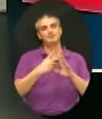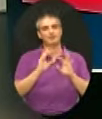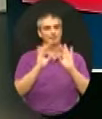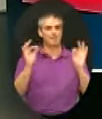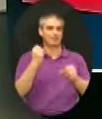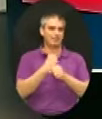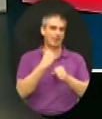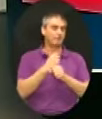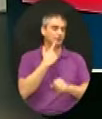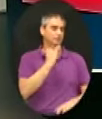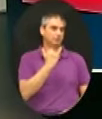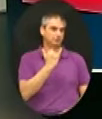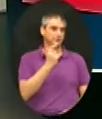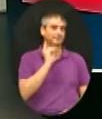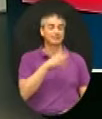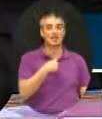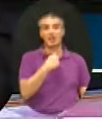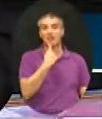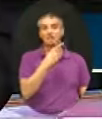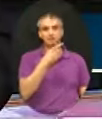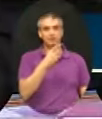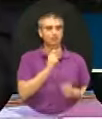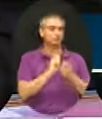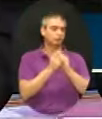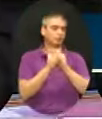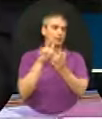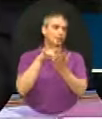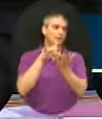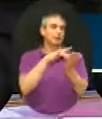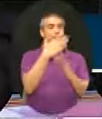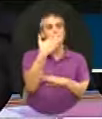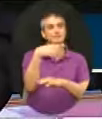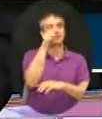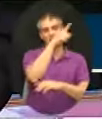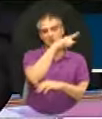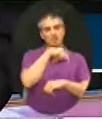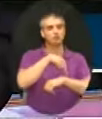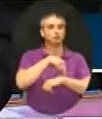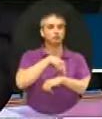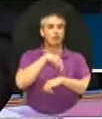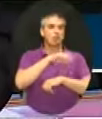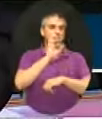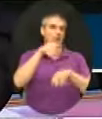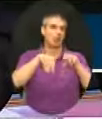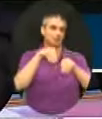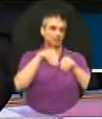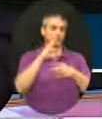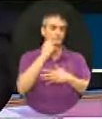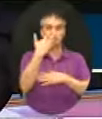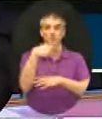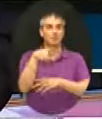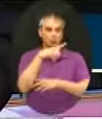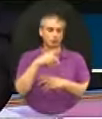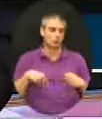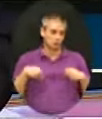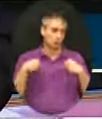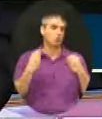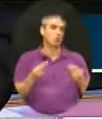את יום העבודה שלהם. נכון, בכלל צריך להגיד שזה משתנה ממדינה למדינה שעות ההצבעה, ויש מדינות שבאמת